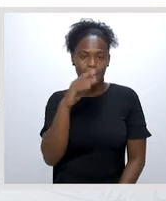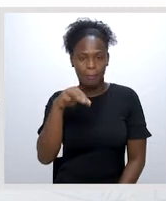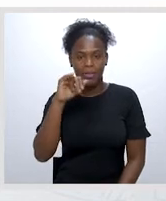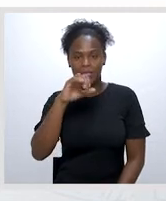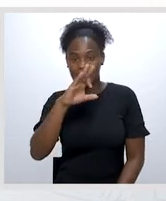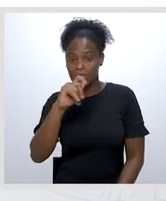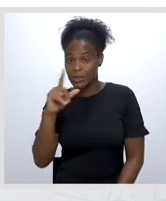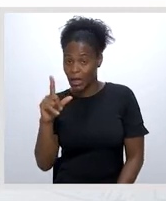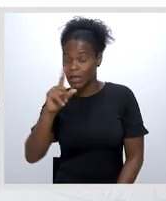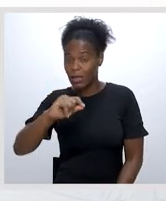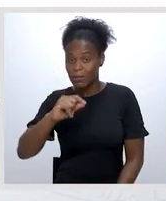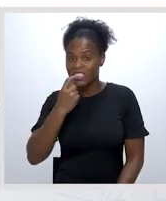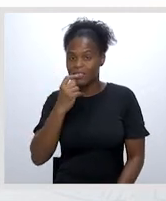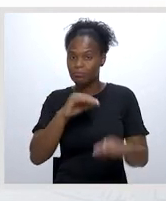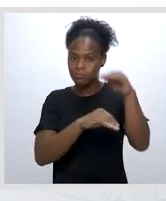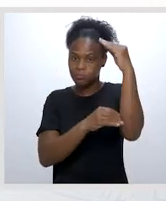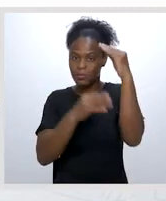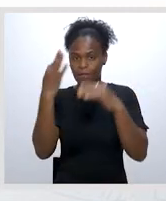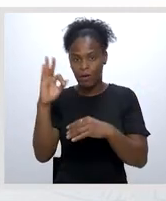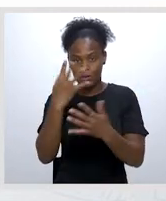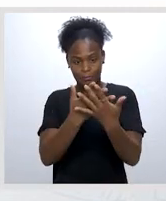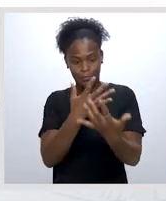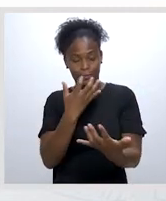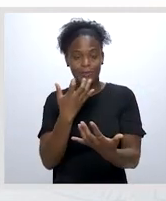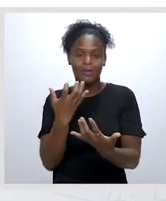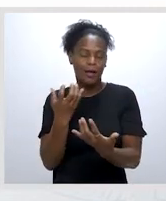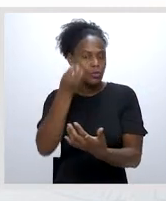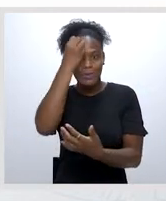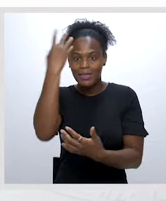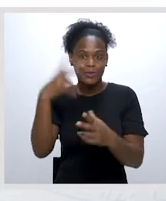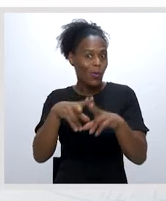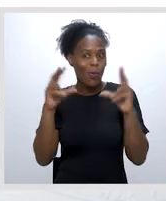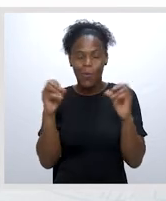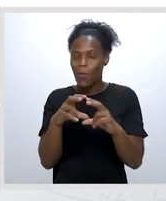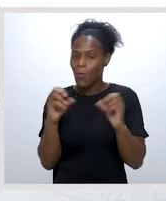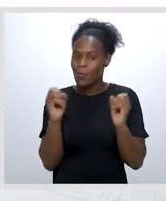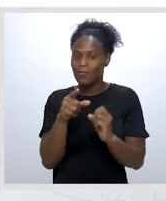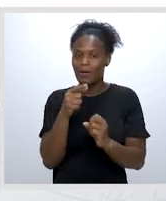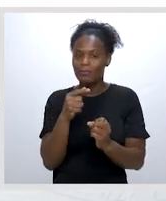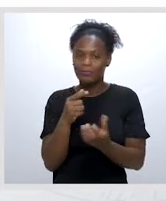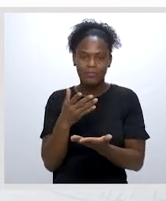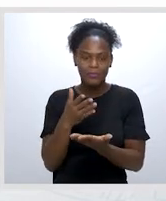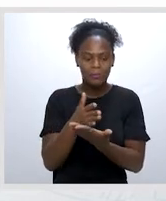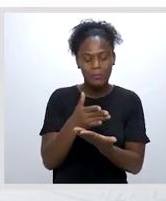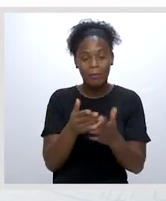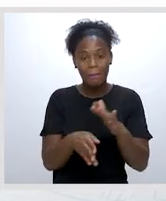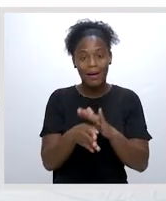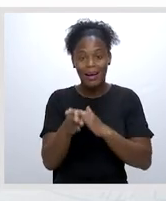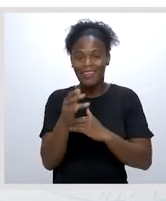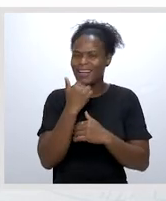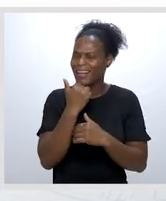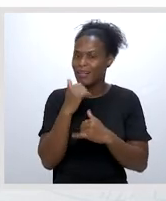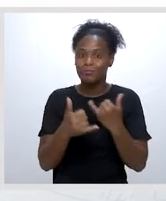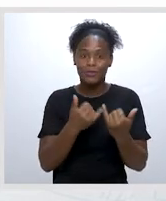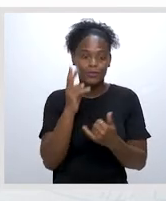même le Stade de France. Une attraction inoubliable. Vous en repartirez enchanté après avoir